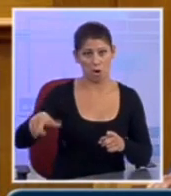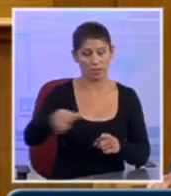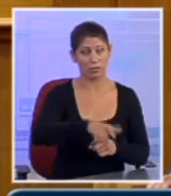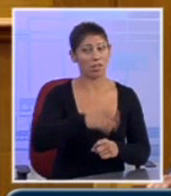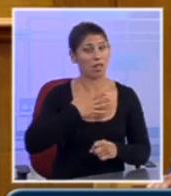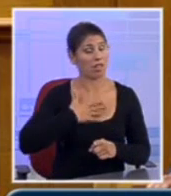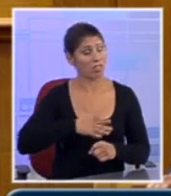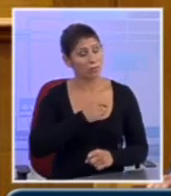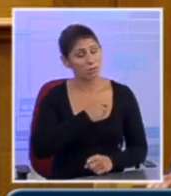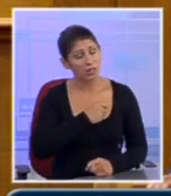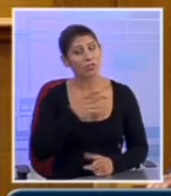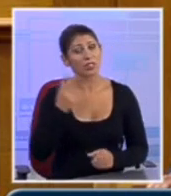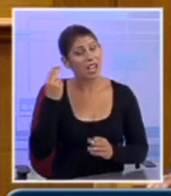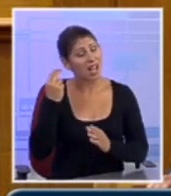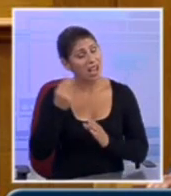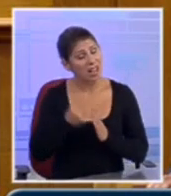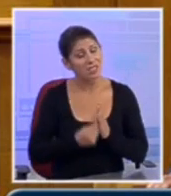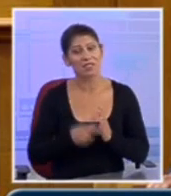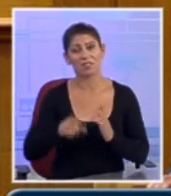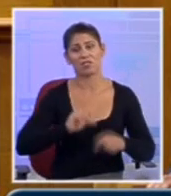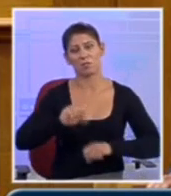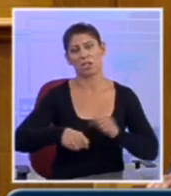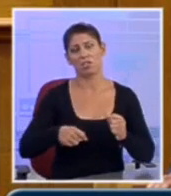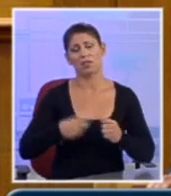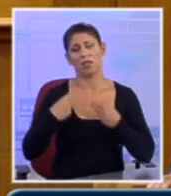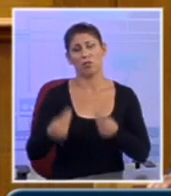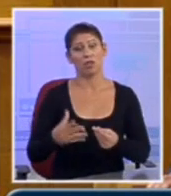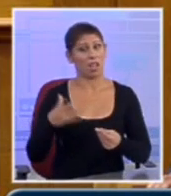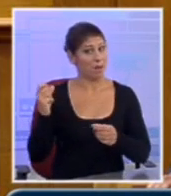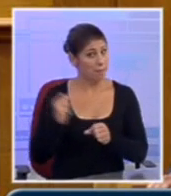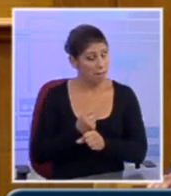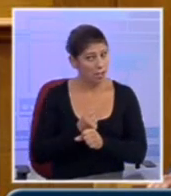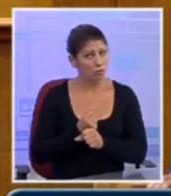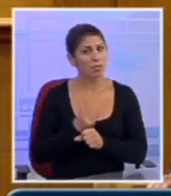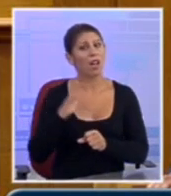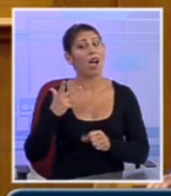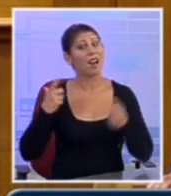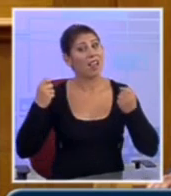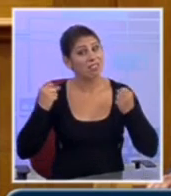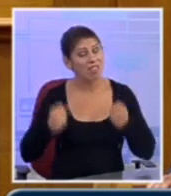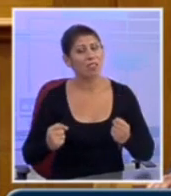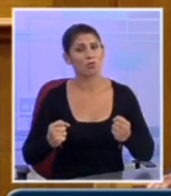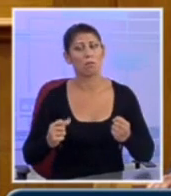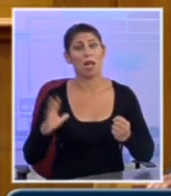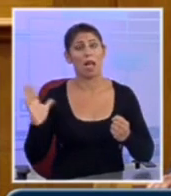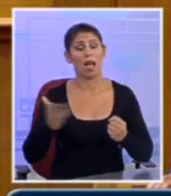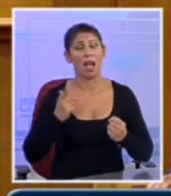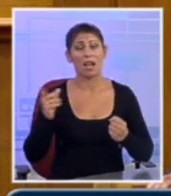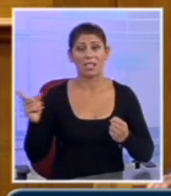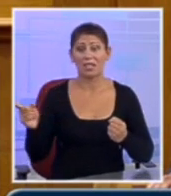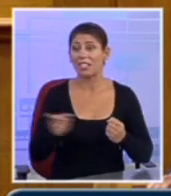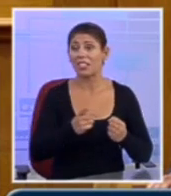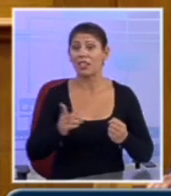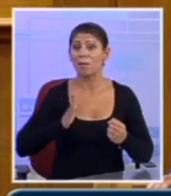πιστεύω πως αξίζει να δώσουμε αυτές τις μάχες. Εάν επιμένουμε, εάν αντέξουμε, εάν εκείνοι, οι